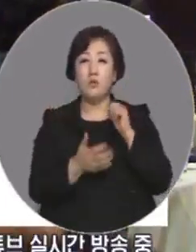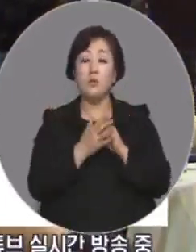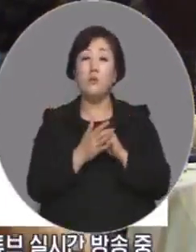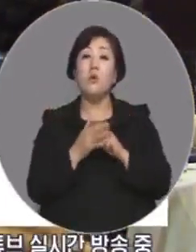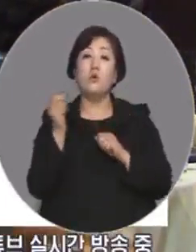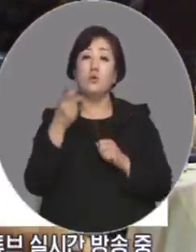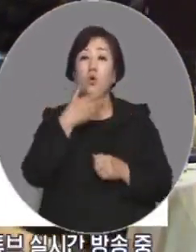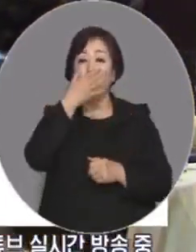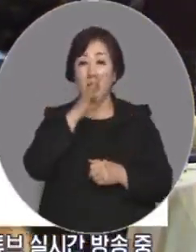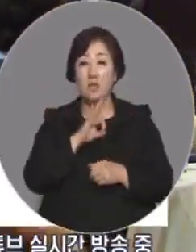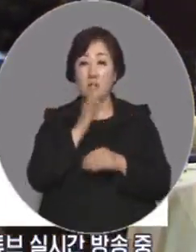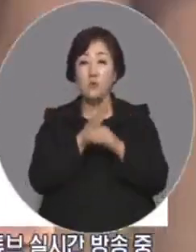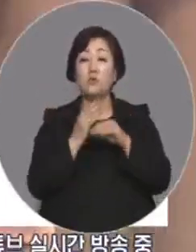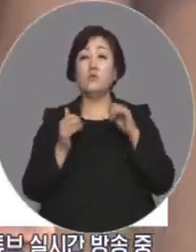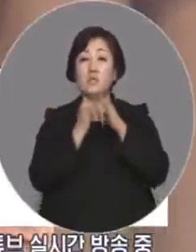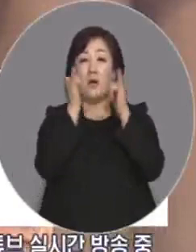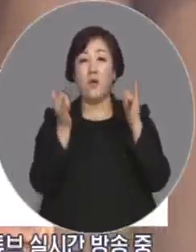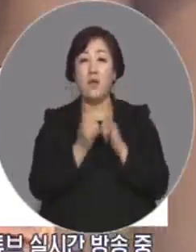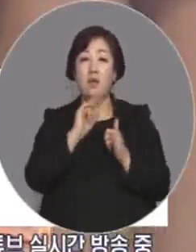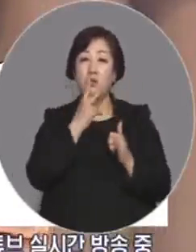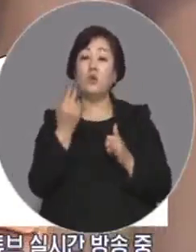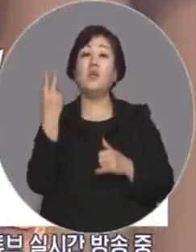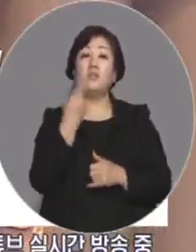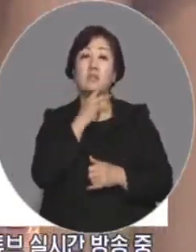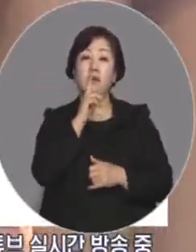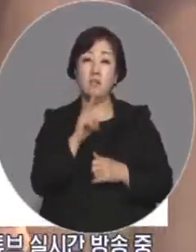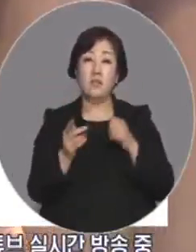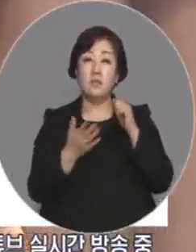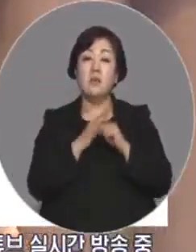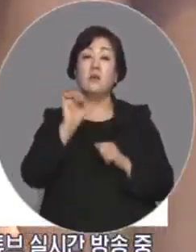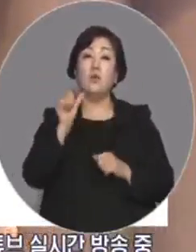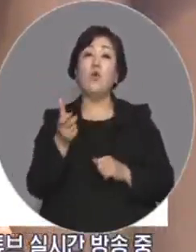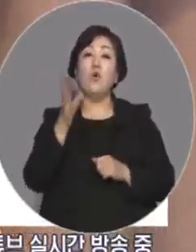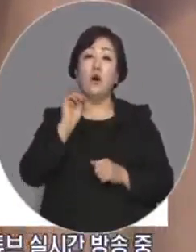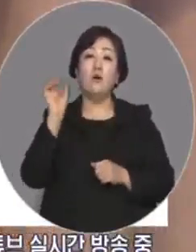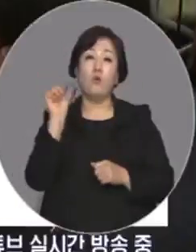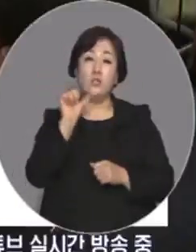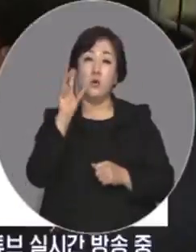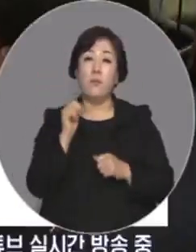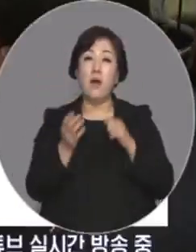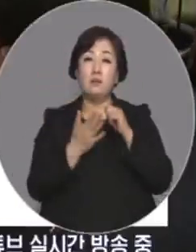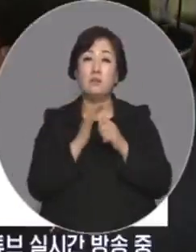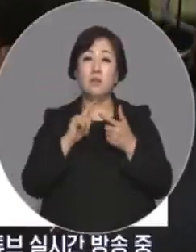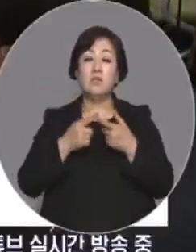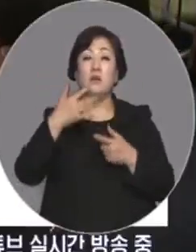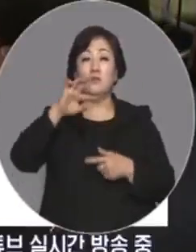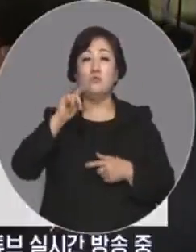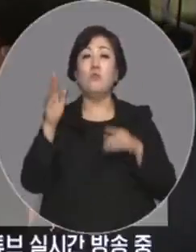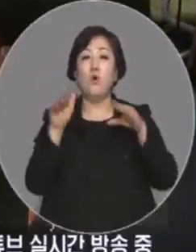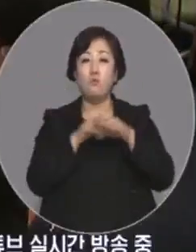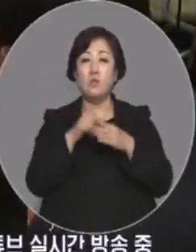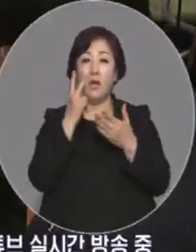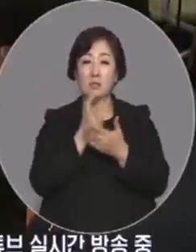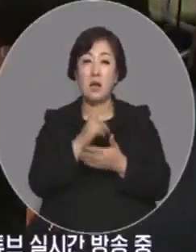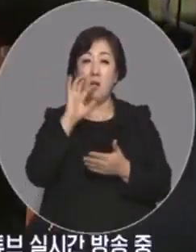또 수익을 사회에 돌려주기 위해 2001년 사재 5억 5천만 원을 출연해 춘포